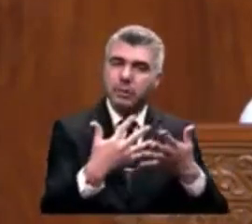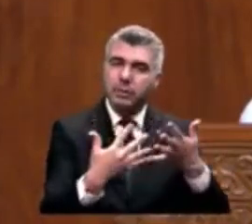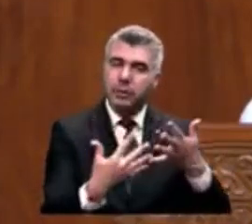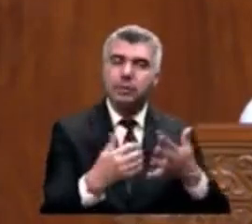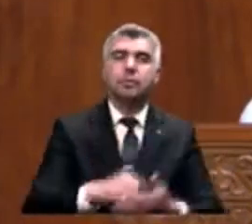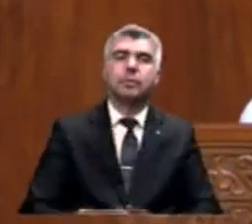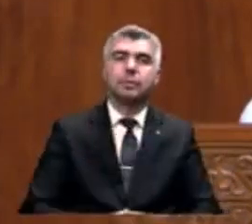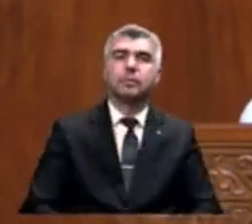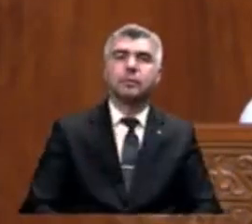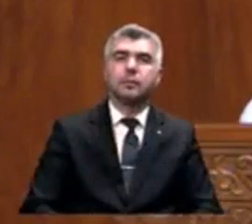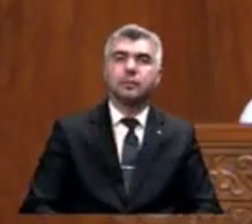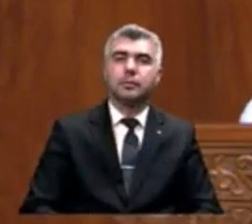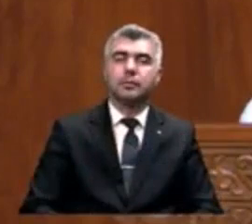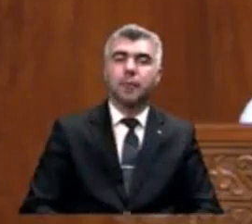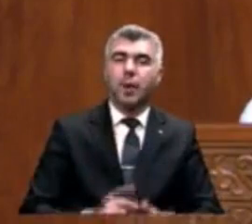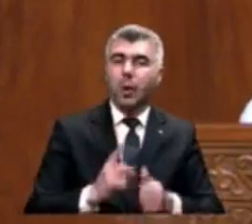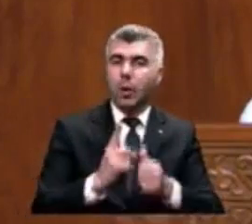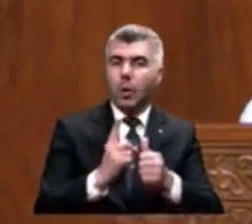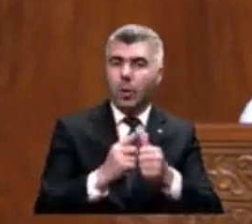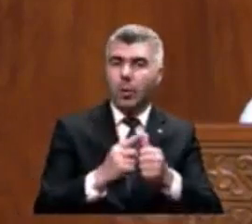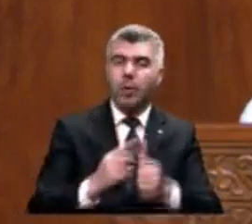أبرزها. أولاً